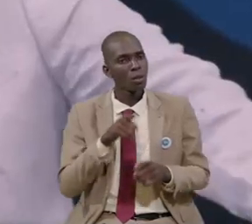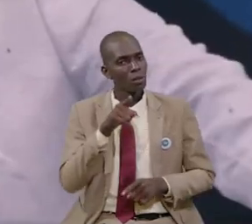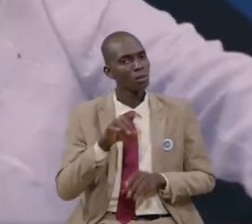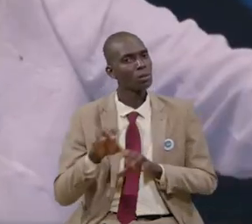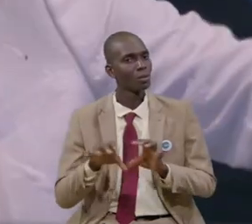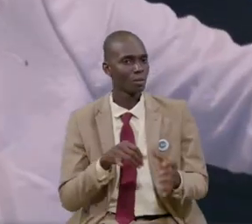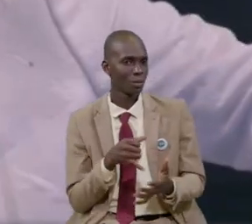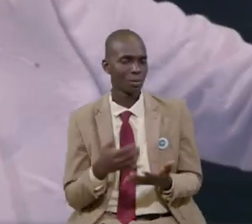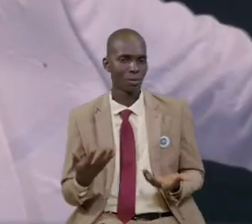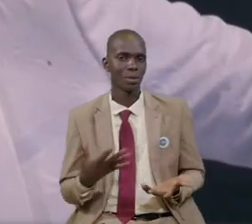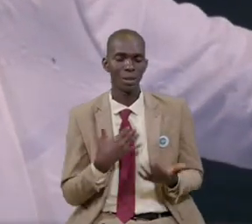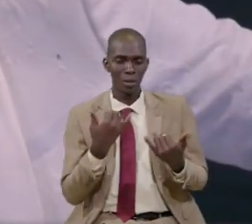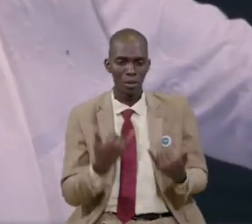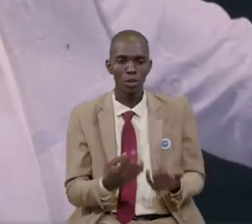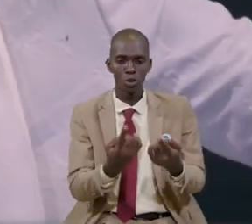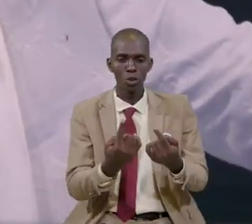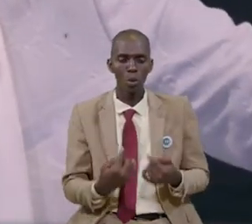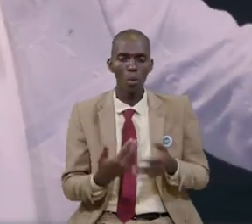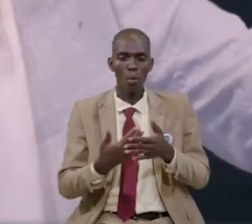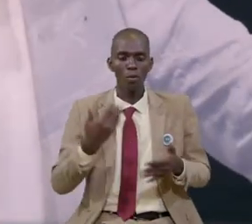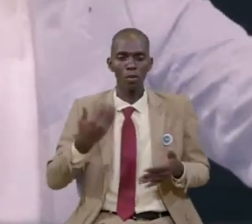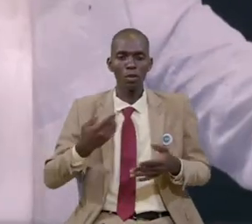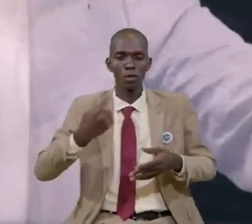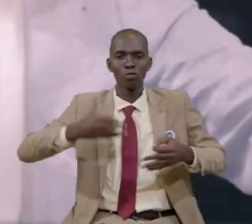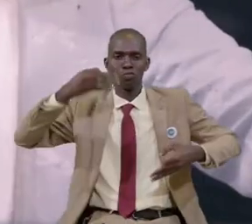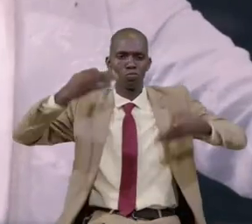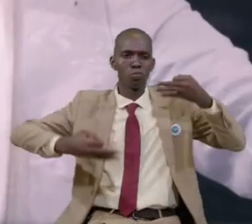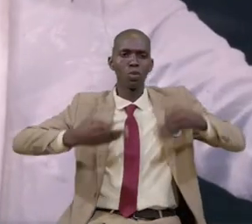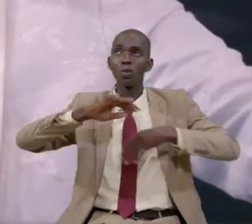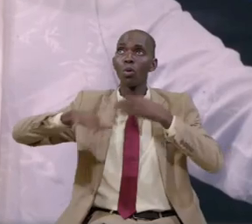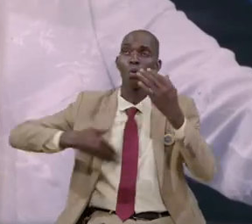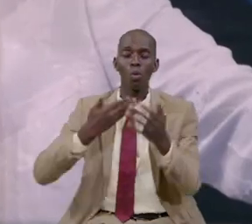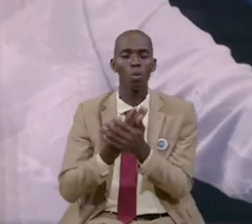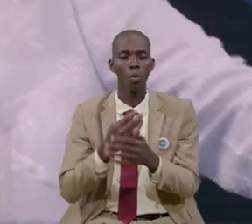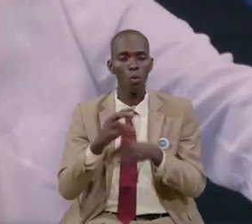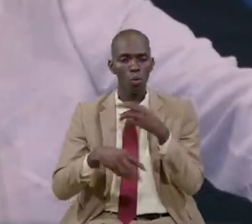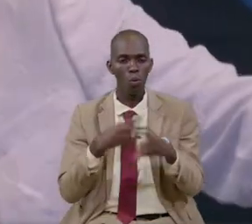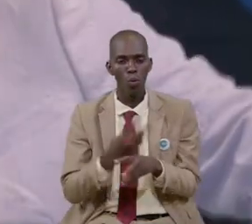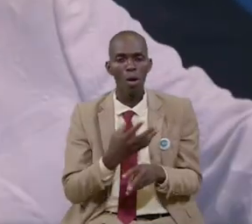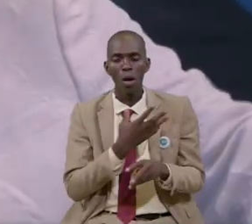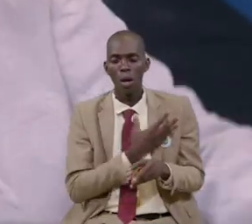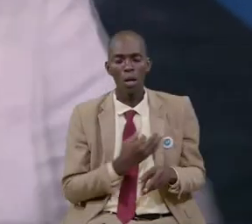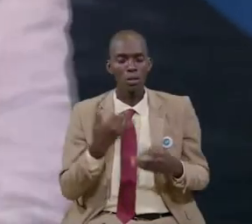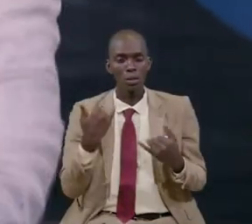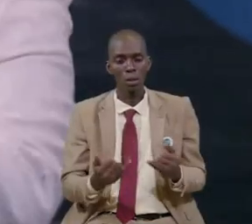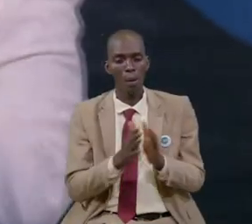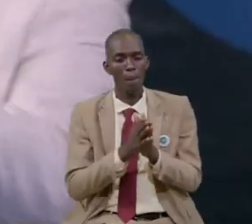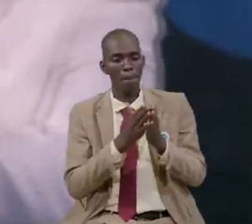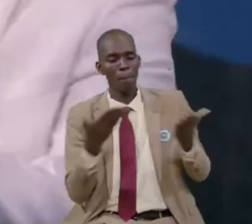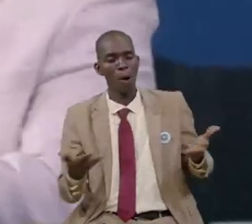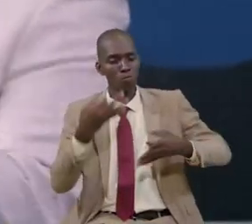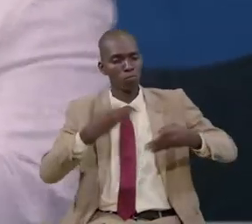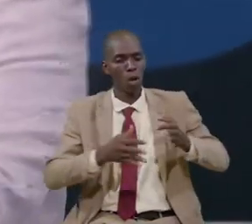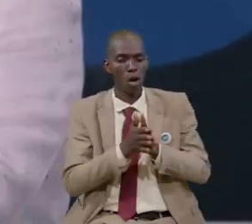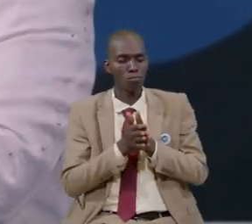faites, maintenant vous venez devant le juge de toute la terre, et tout se lit devant le monde entier, et tout le monde va